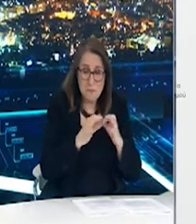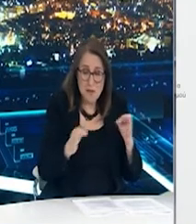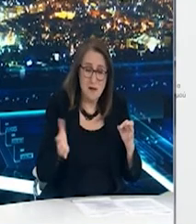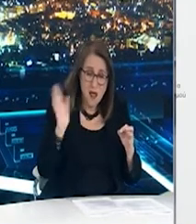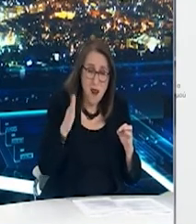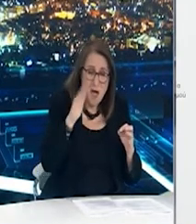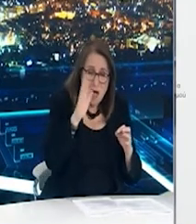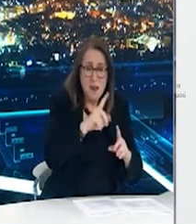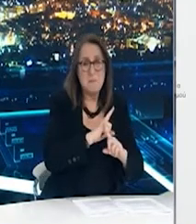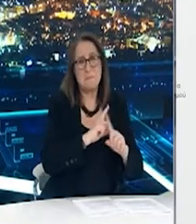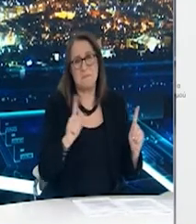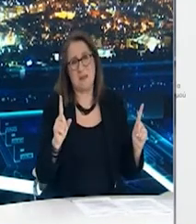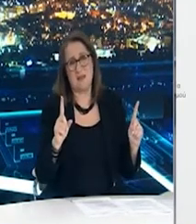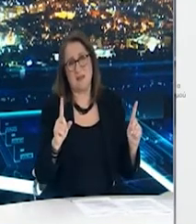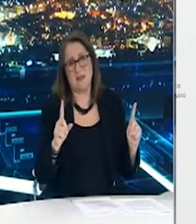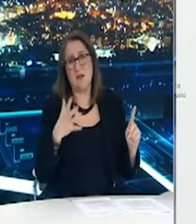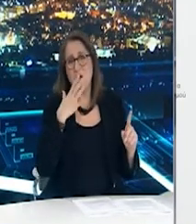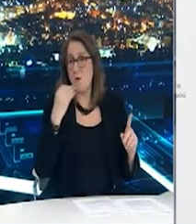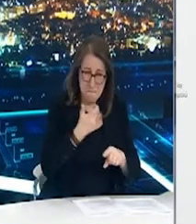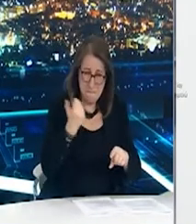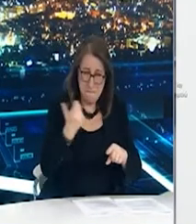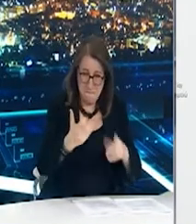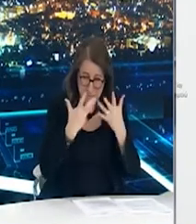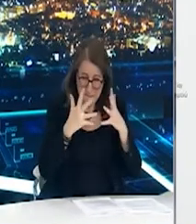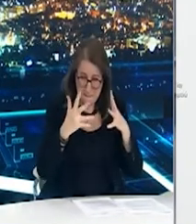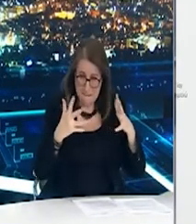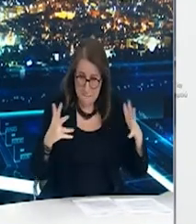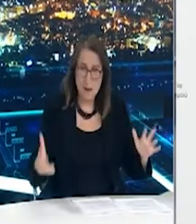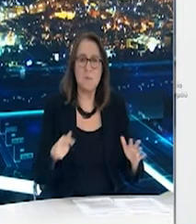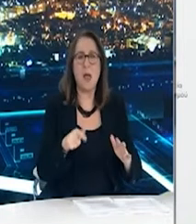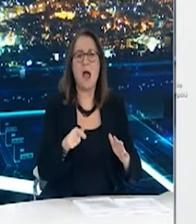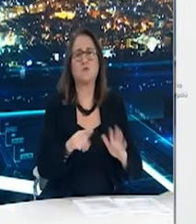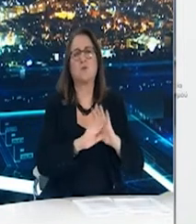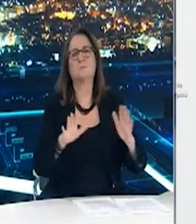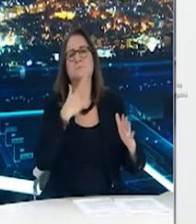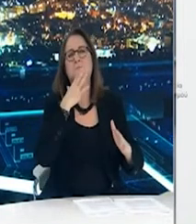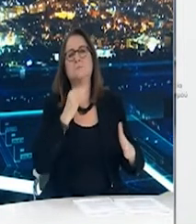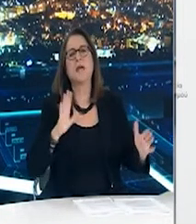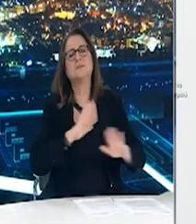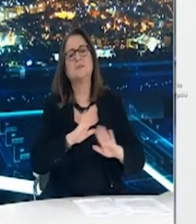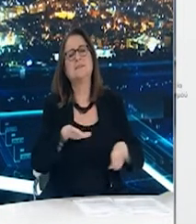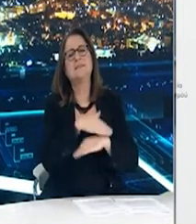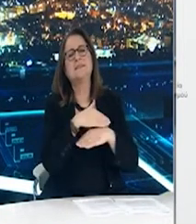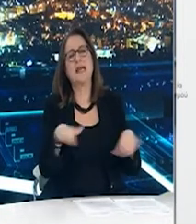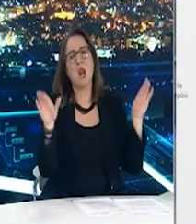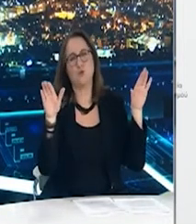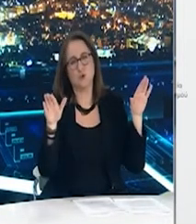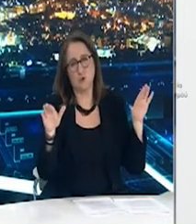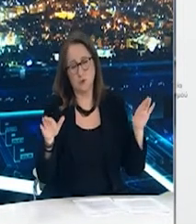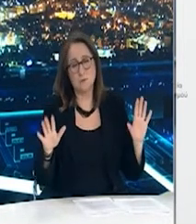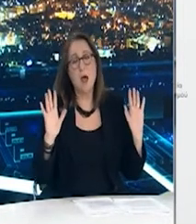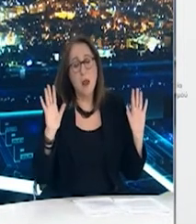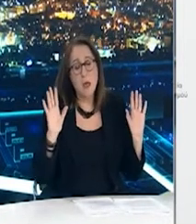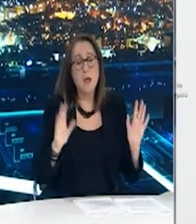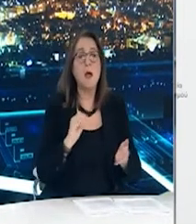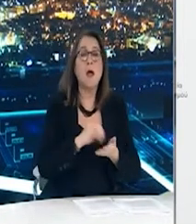έχουν ταλαιπωρηθεί πρόσφατα από τέτοιου είδους πρόσθετα περιοριστικά μέτρα. Ακόμα δεν έχουμε τελειώσει με τον ιό. Τα δείχνουν τα περιστατικά που όλοι γνωρίζουμε.